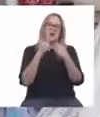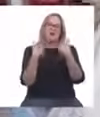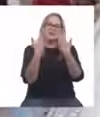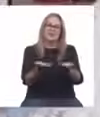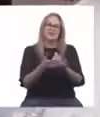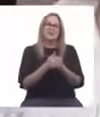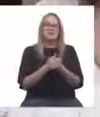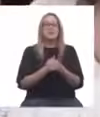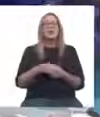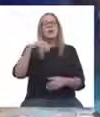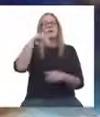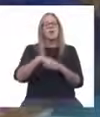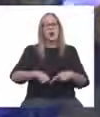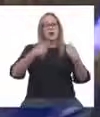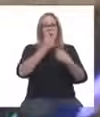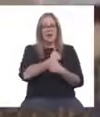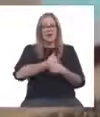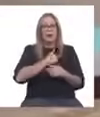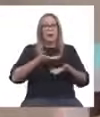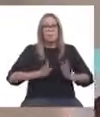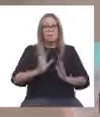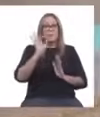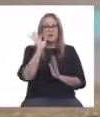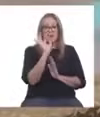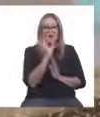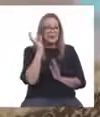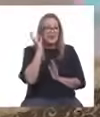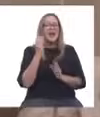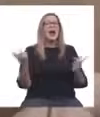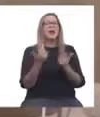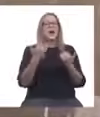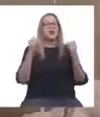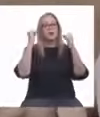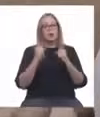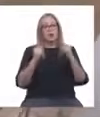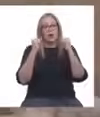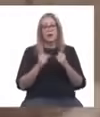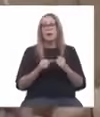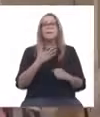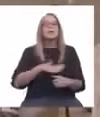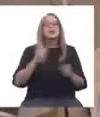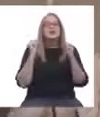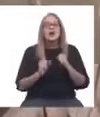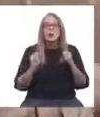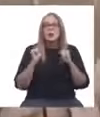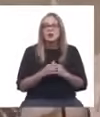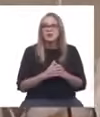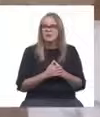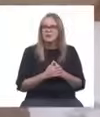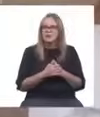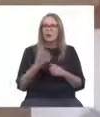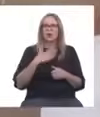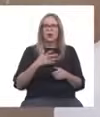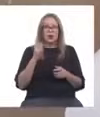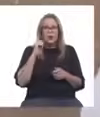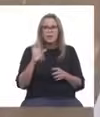בתוך ימי האבל, בנותיו של ארוש, זכרו לברכה, חגגו היום יום הולדת. מה את רוצה ליום הולדת? את יודעת מה הבאתי לך פה?